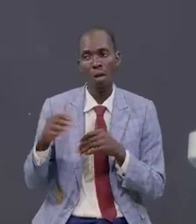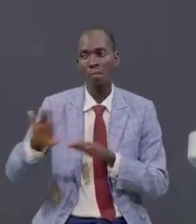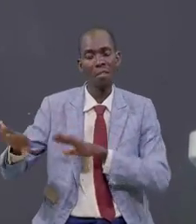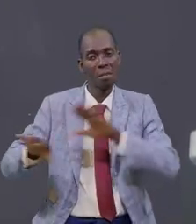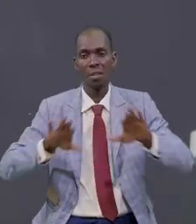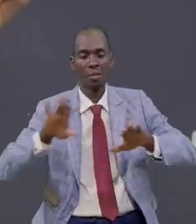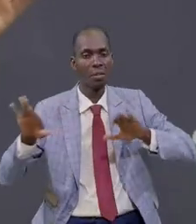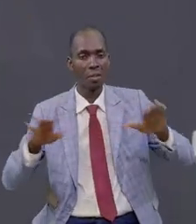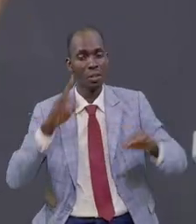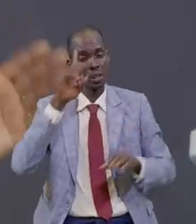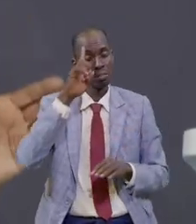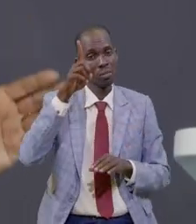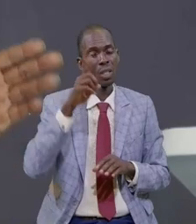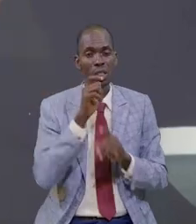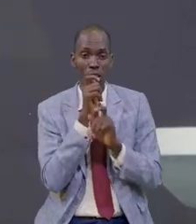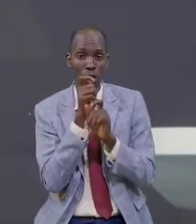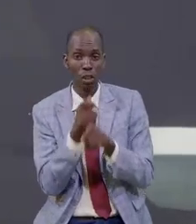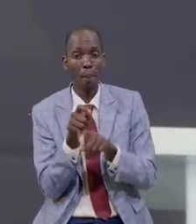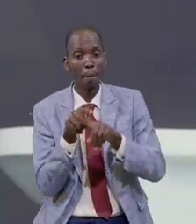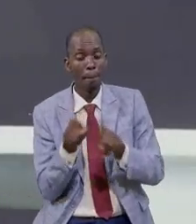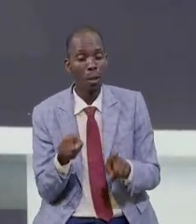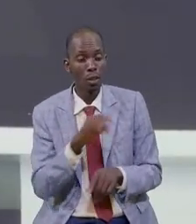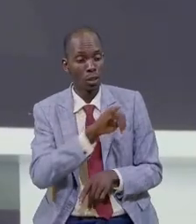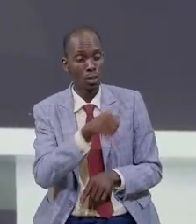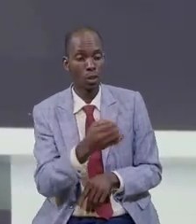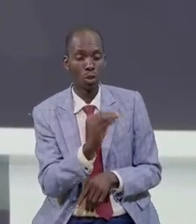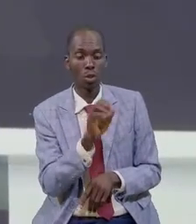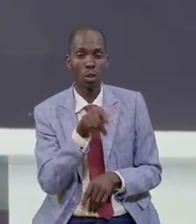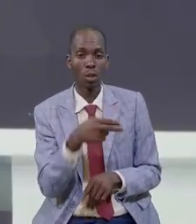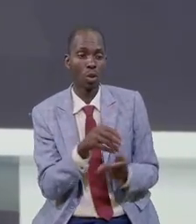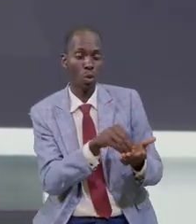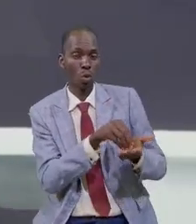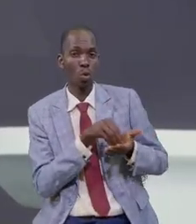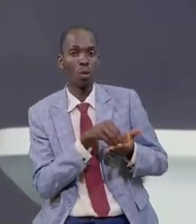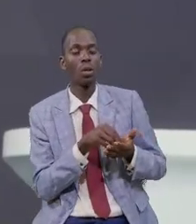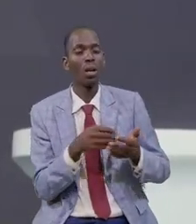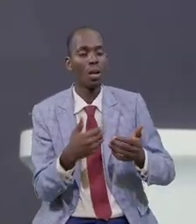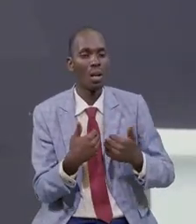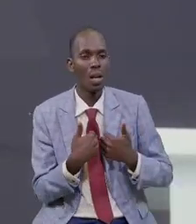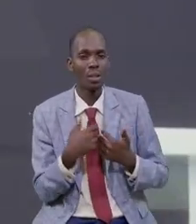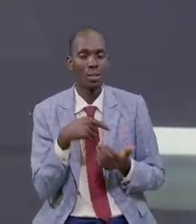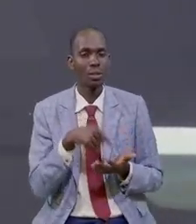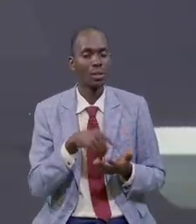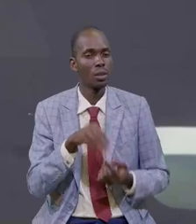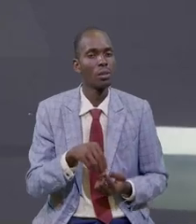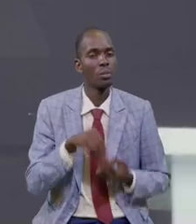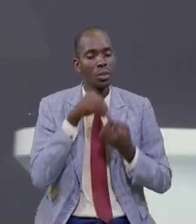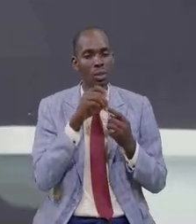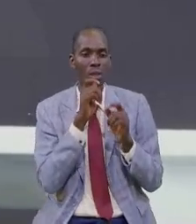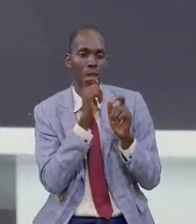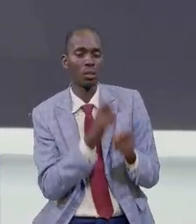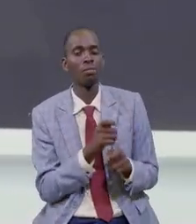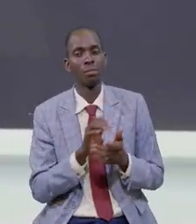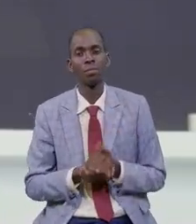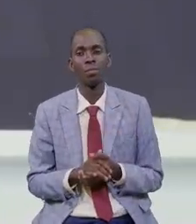talents d'autres dons mais Joseph avait ce don spécial le